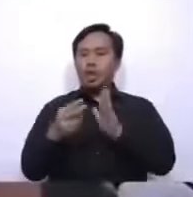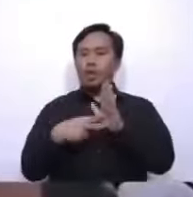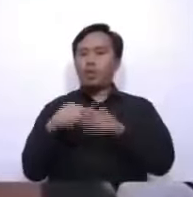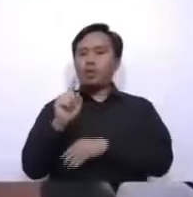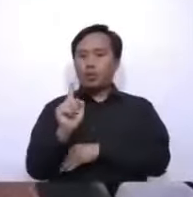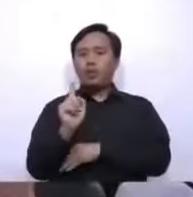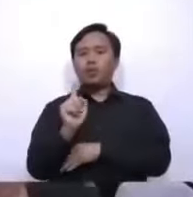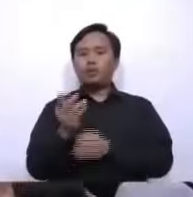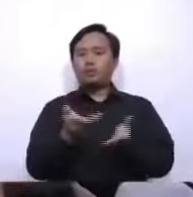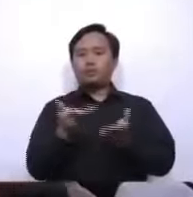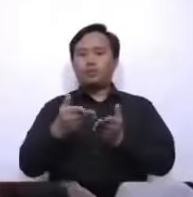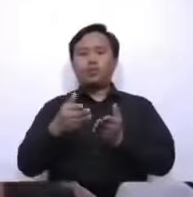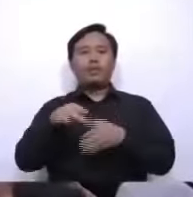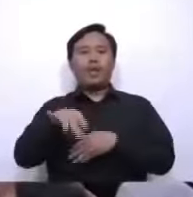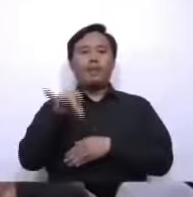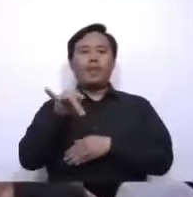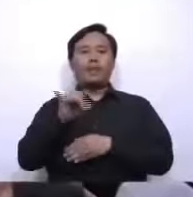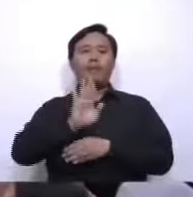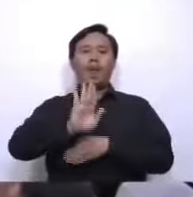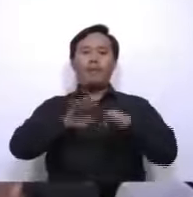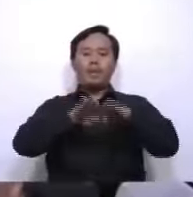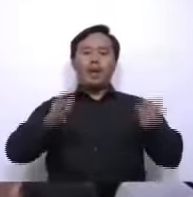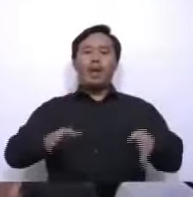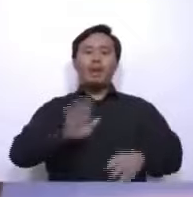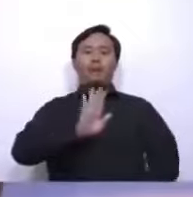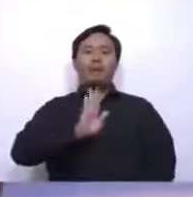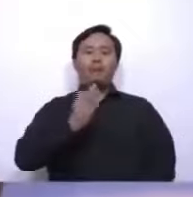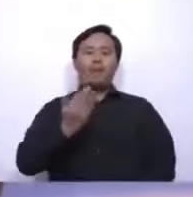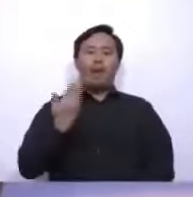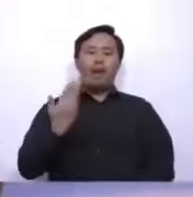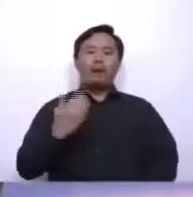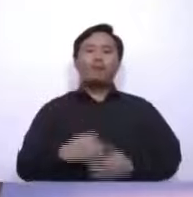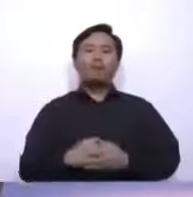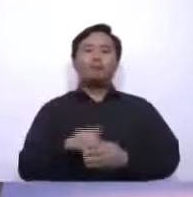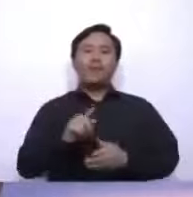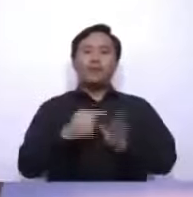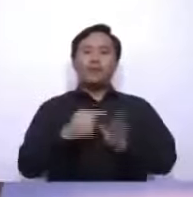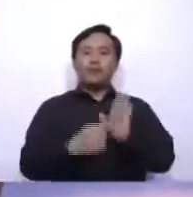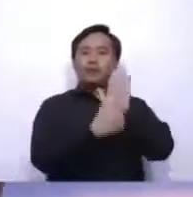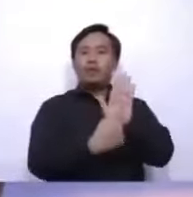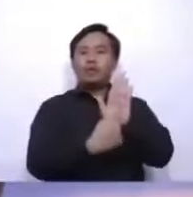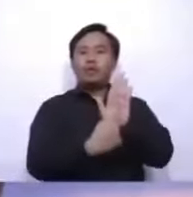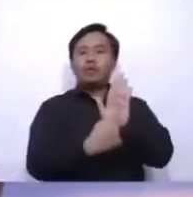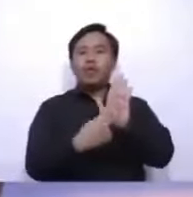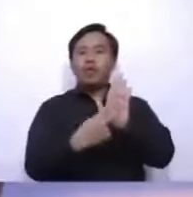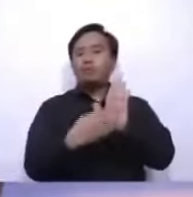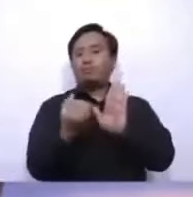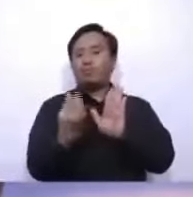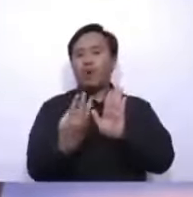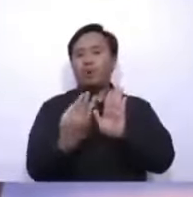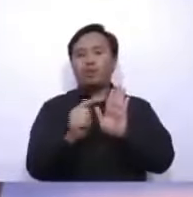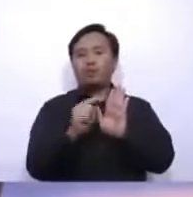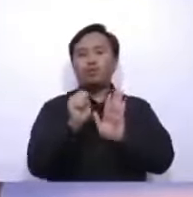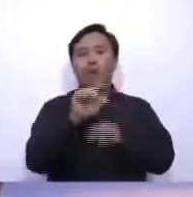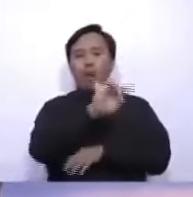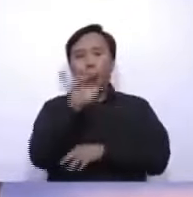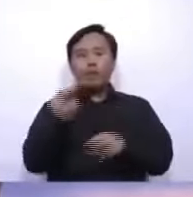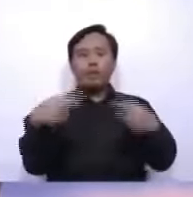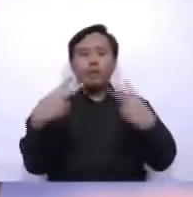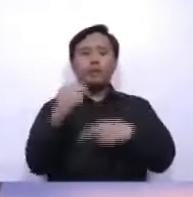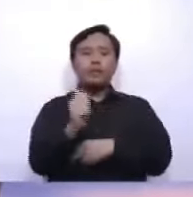1 diambil dari belakang meja, Bapak, dari arah belakang meja. Nanti hurufnya mohon ditunjukkan ke moderator dan juga hadirin untuk kita lihat